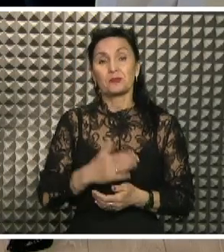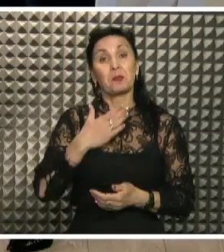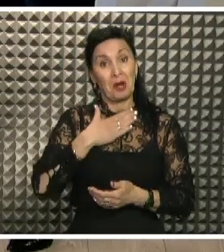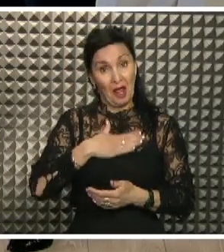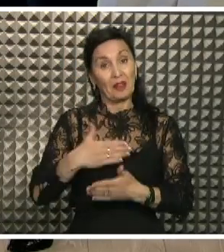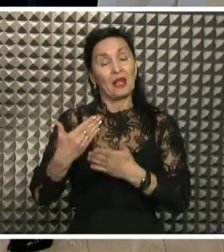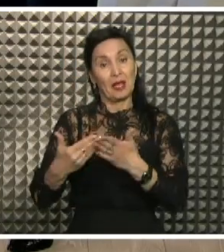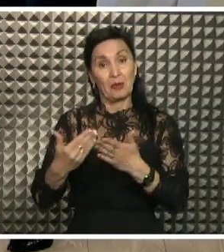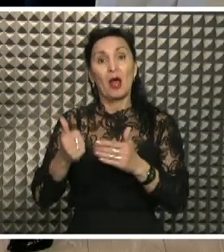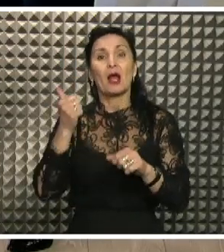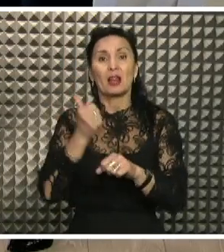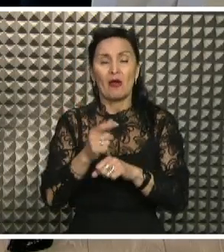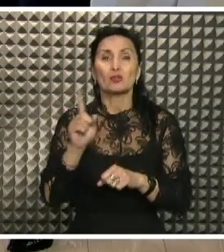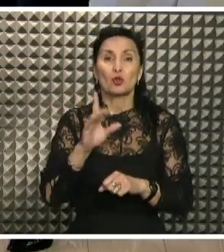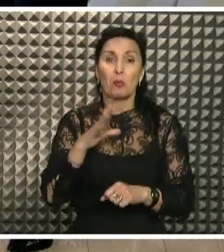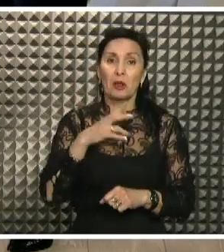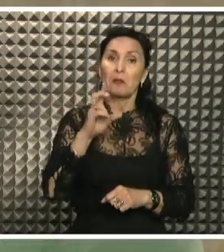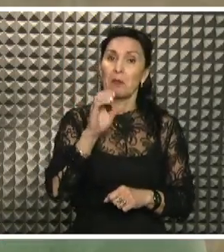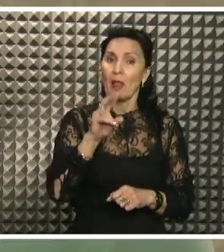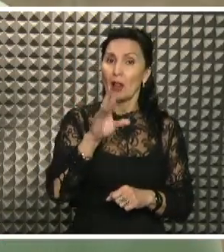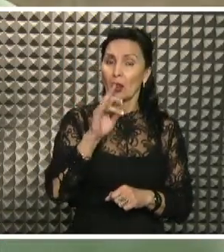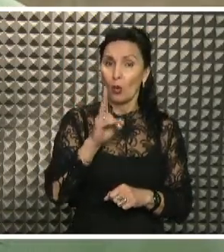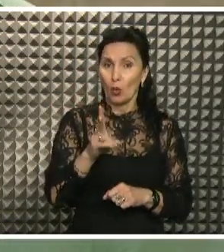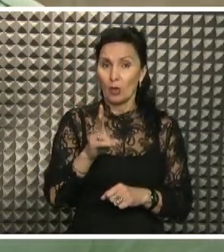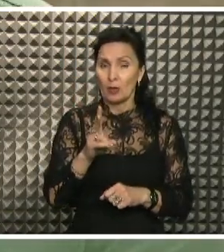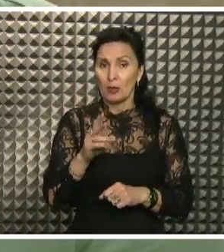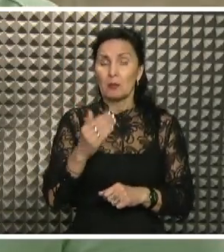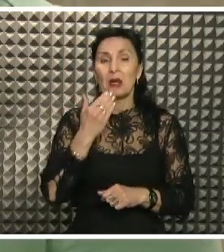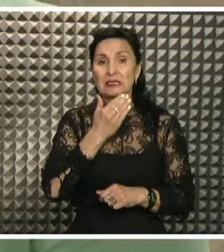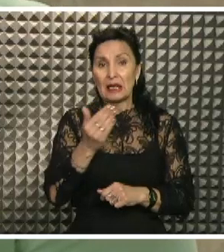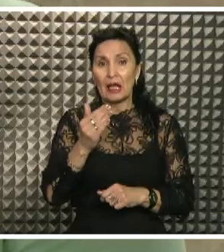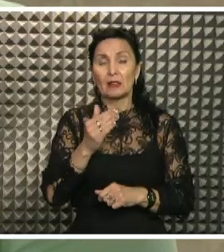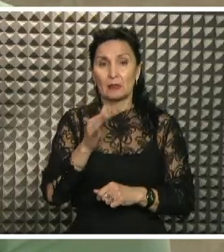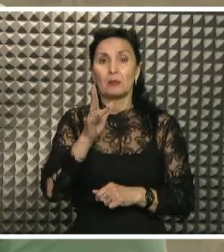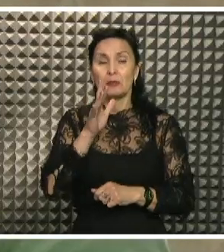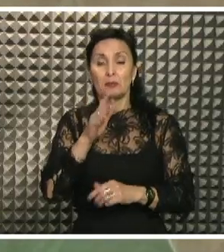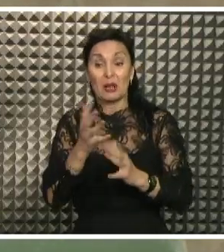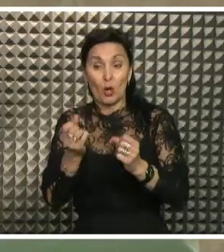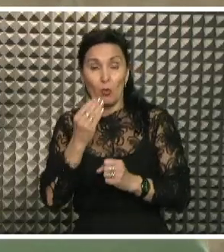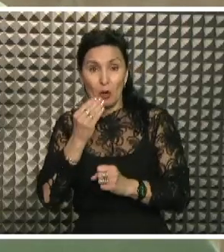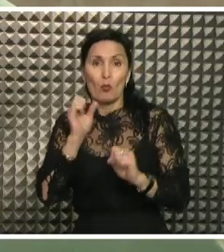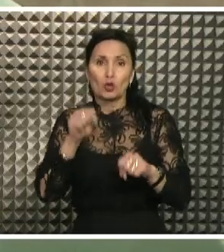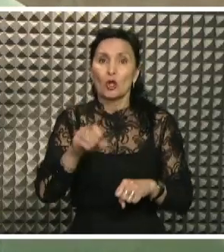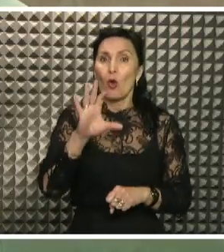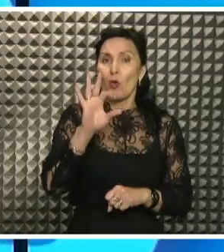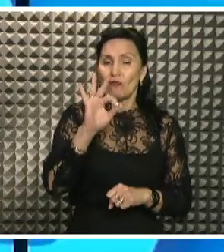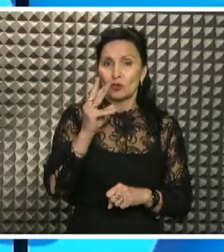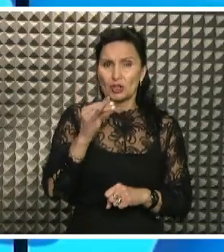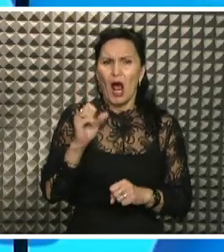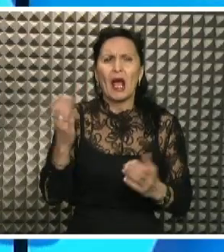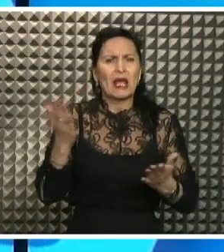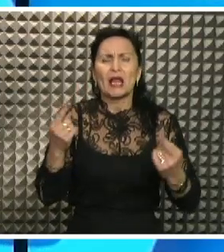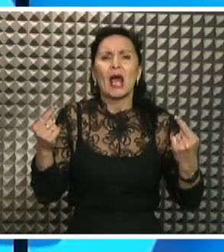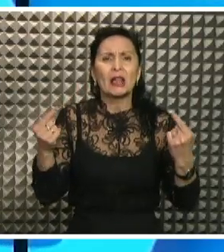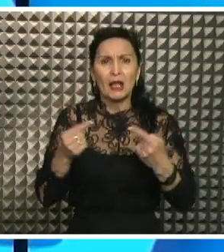рекомендация, да? Но главное, чтобы это был белок. А предпоследний прием, ну, может быть, немного углеводов, а может быть, овощи. А какие-то